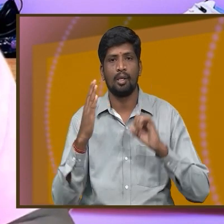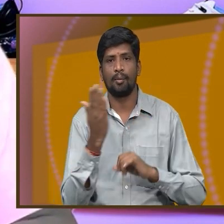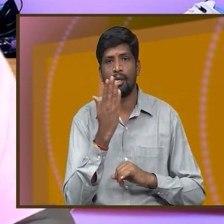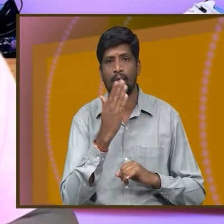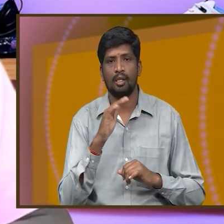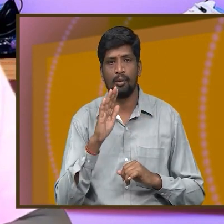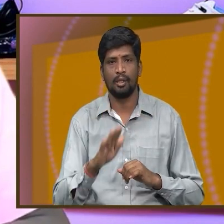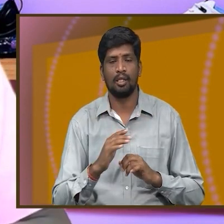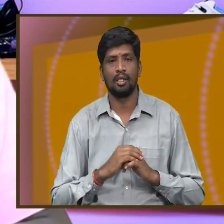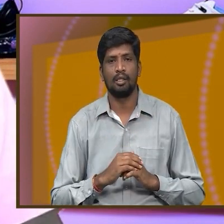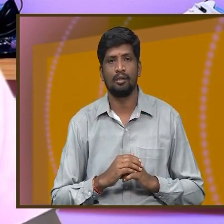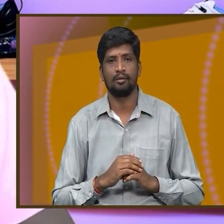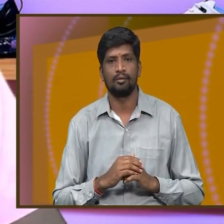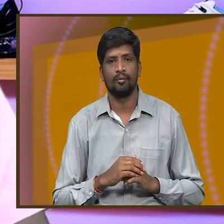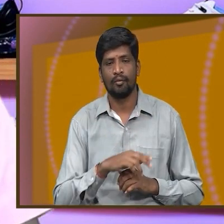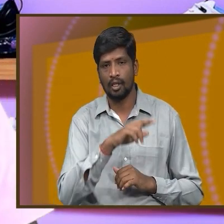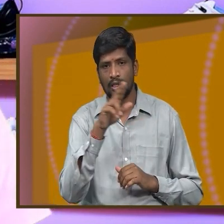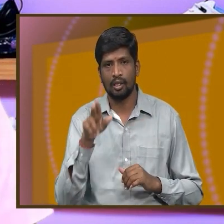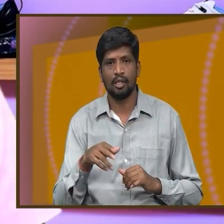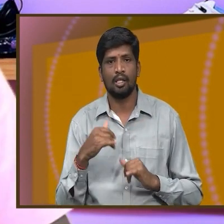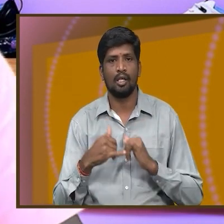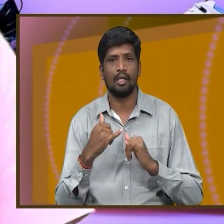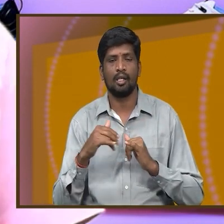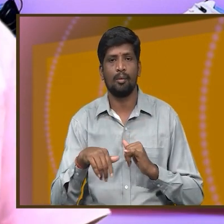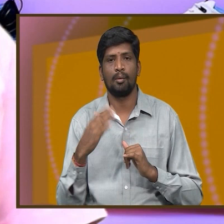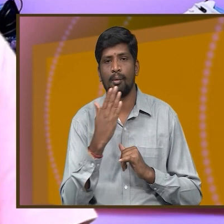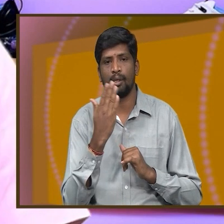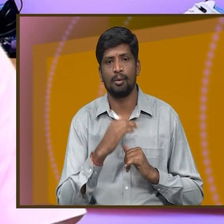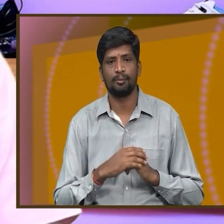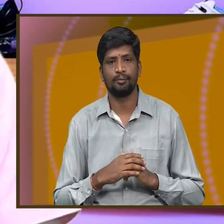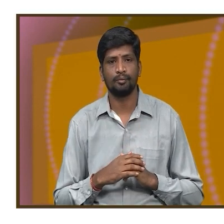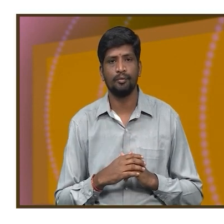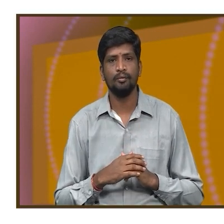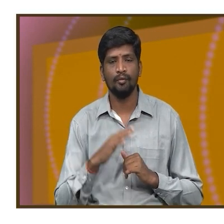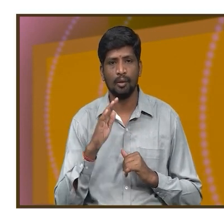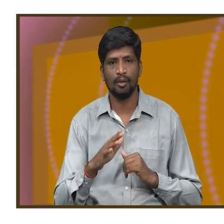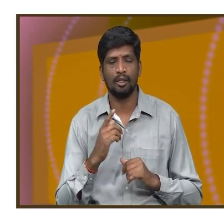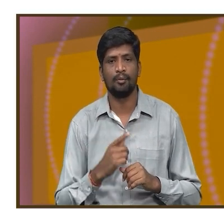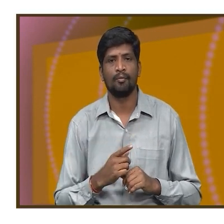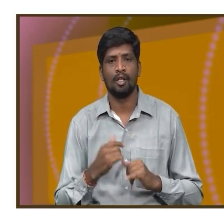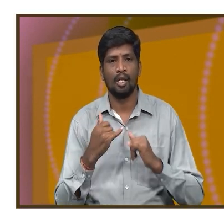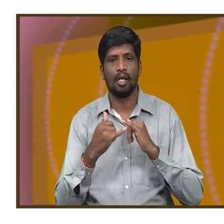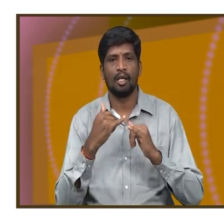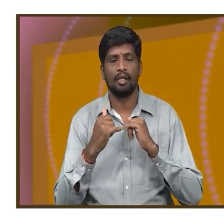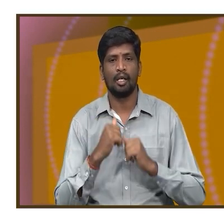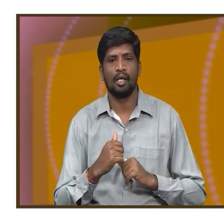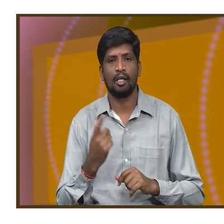மாணவர்களுக்கு பாடப்பகுதியாக இடம்பெற்றுள்ளது. அந்த கதையை தான் இப்பொழுது பார்க்க இருக்கின்றோம். அந்த வகையிலே இந்த கதையை